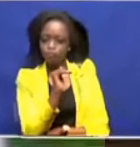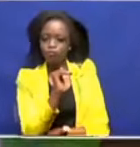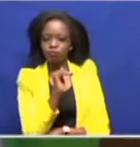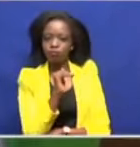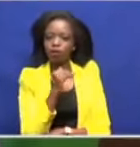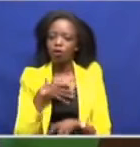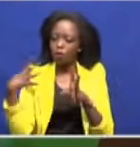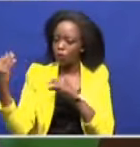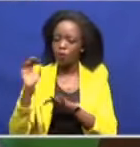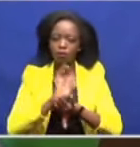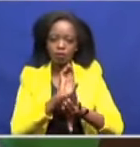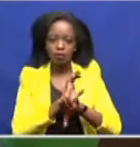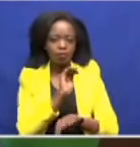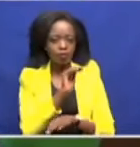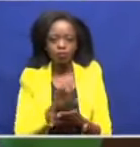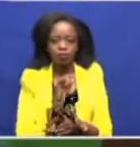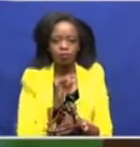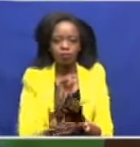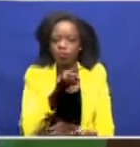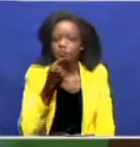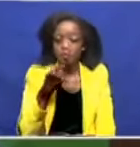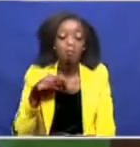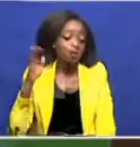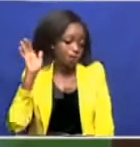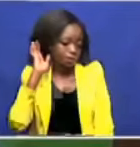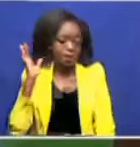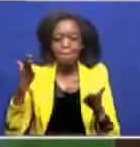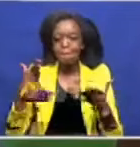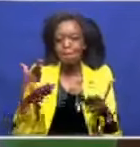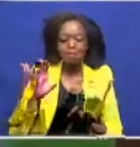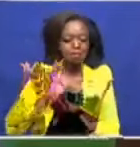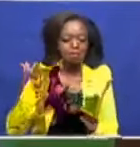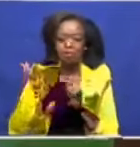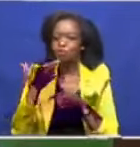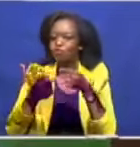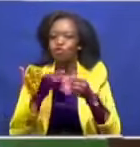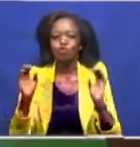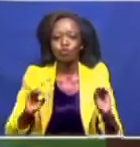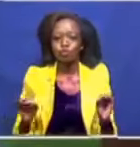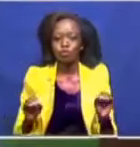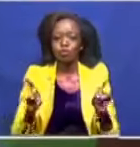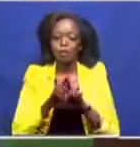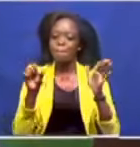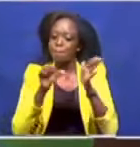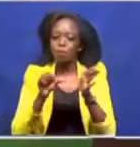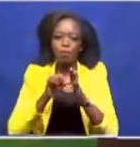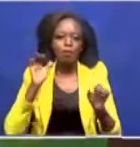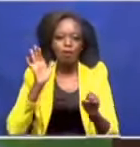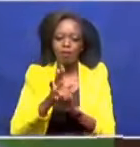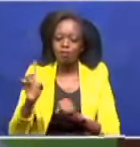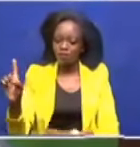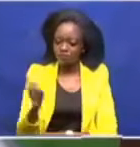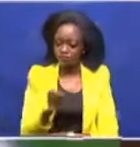naenda kanisani? Akaniambia, nimesikia watu hawaendi na hata kuna shida nyingi kuingia